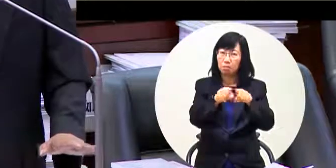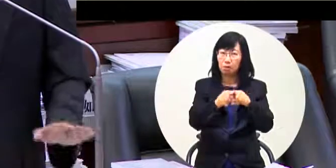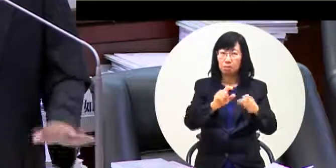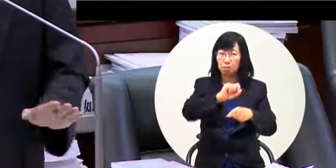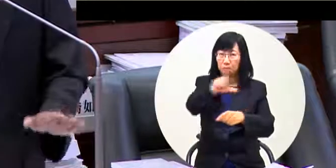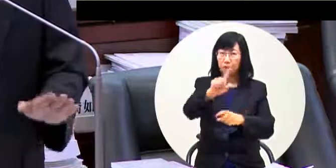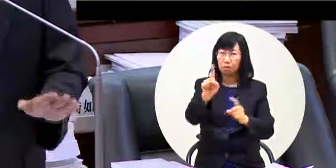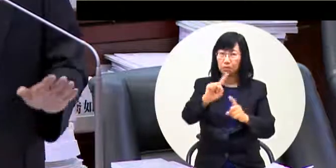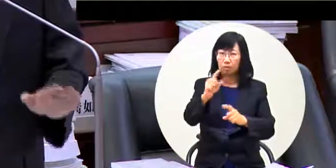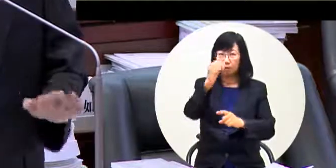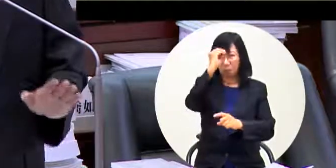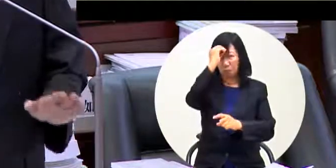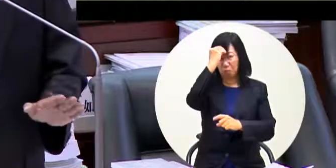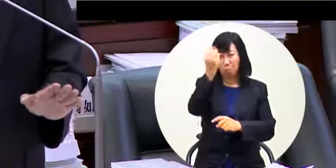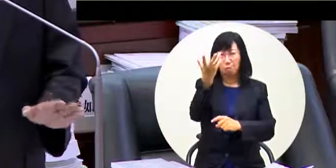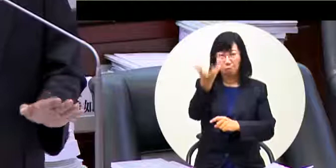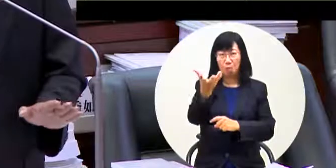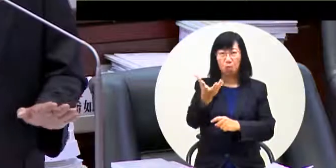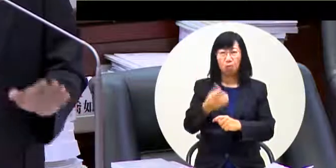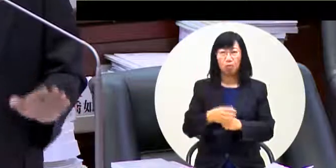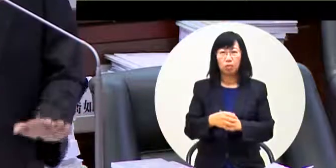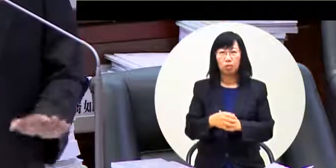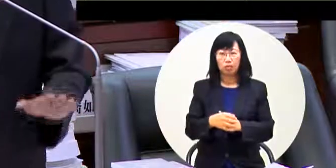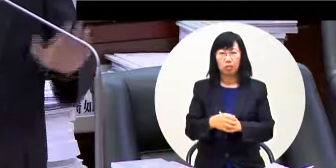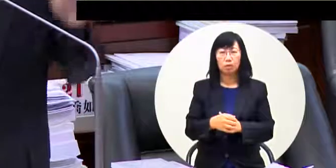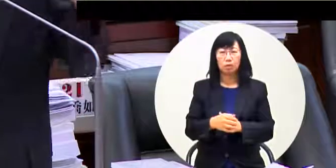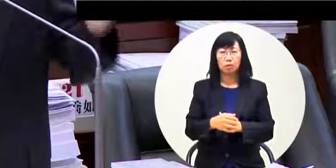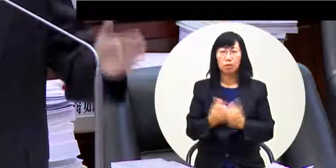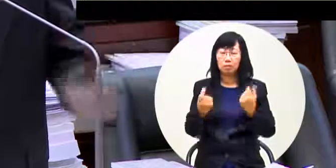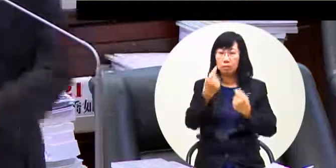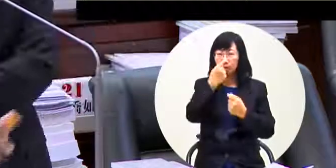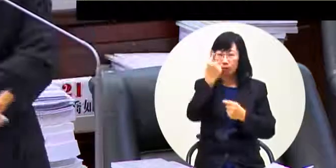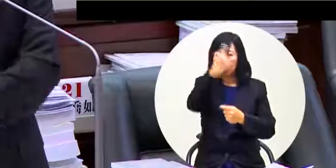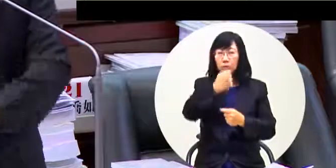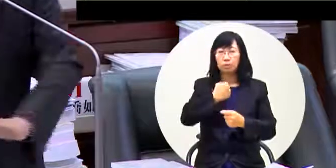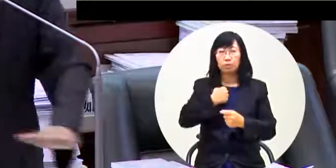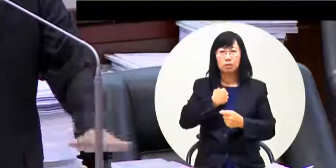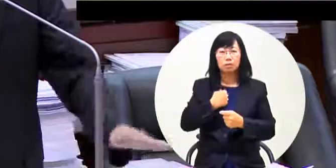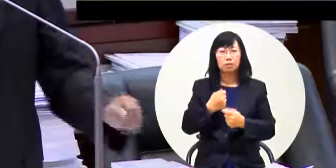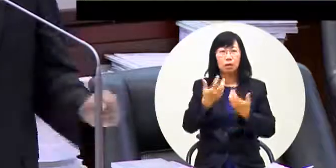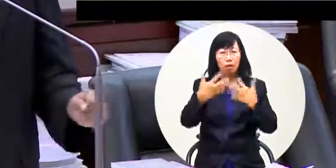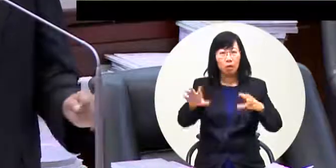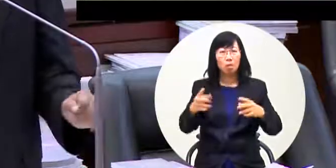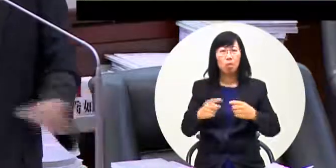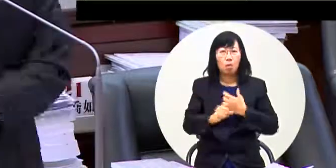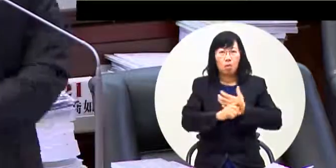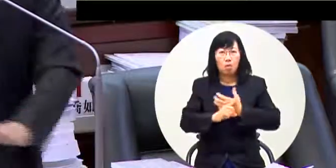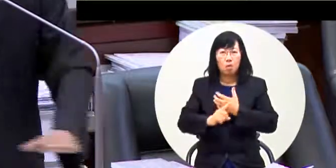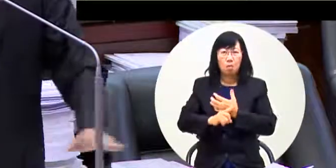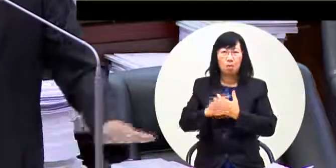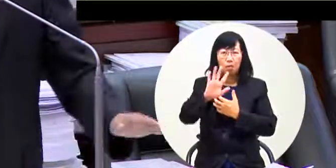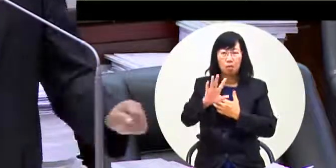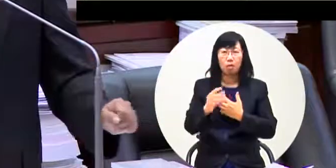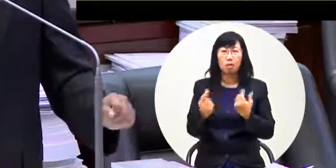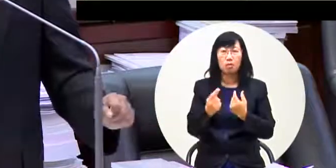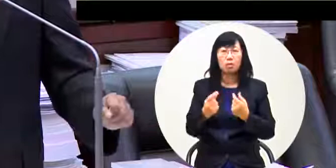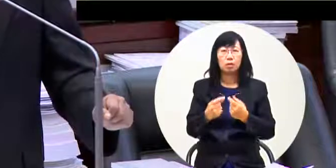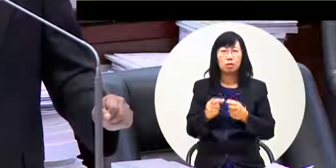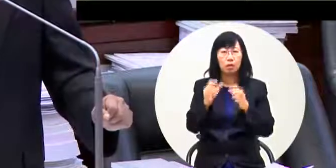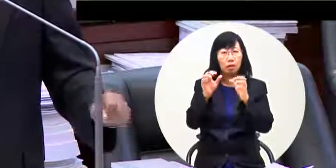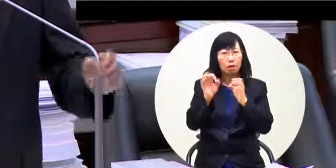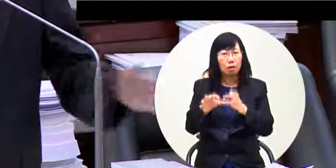的，他们都非常非常的紧张，很多的包括不必要浪费的社会成本，家庭的悲